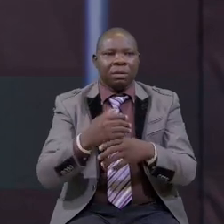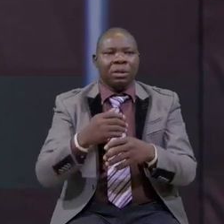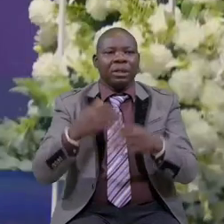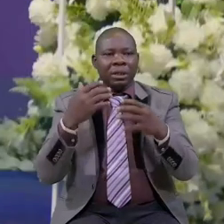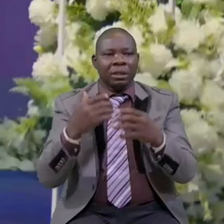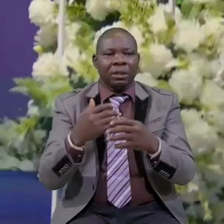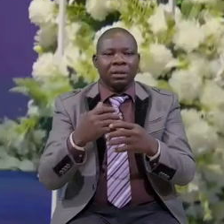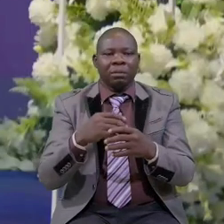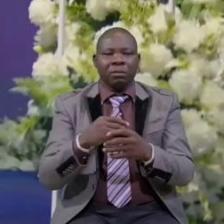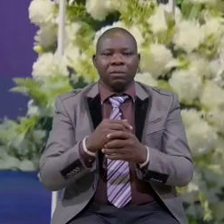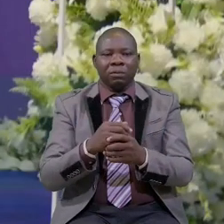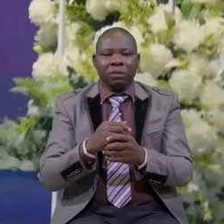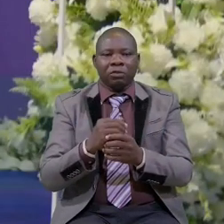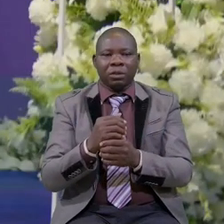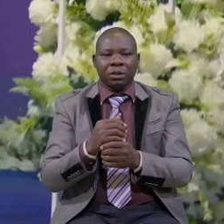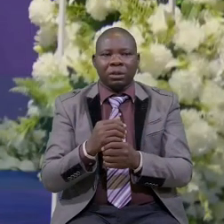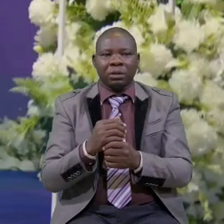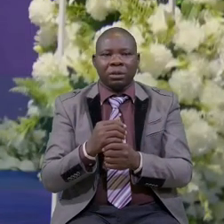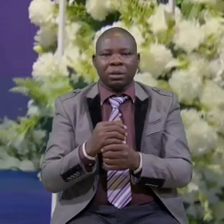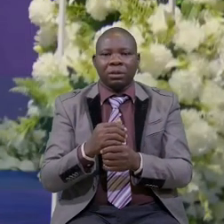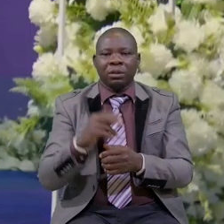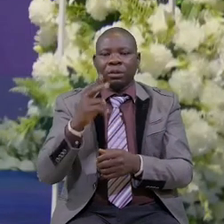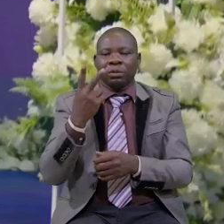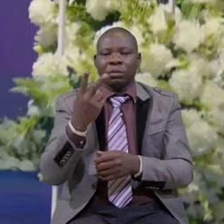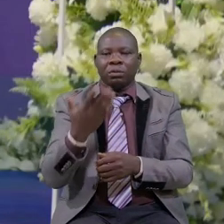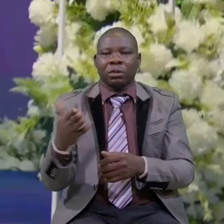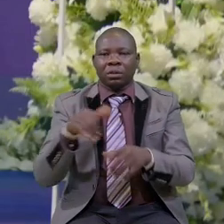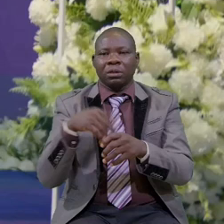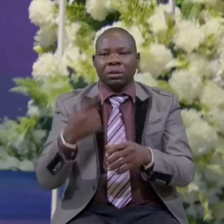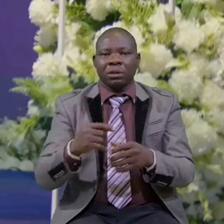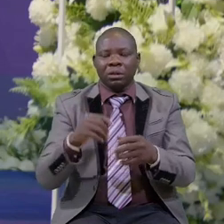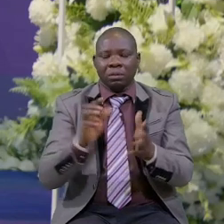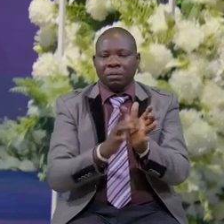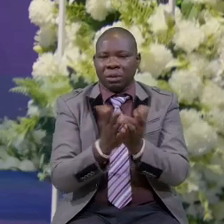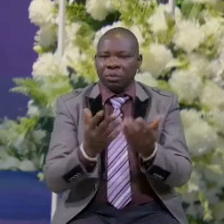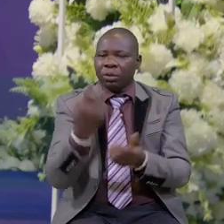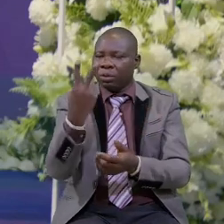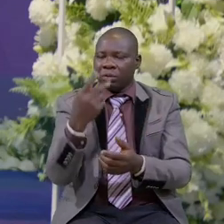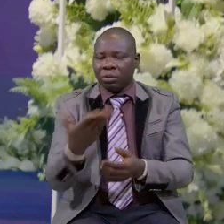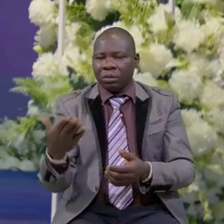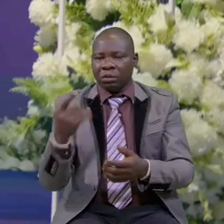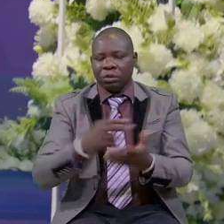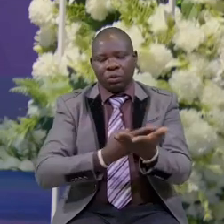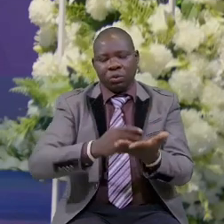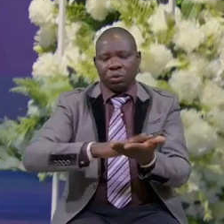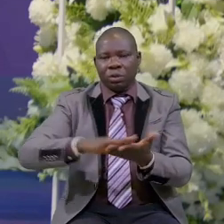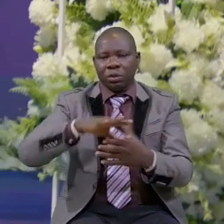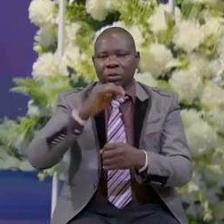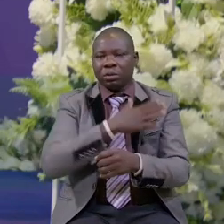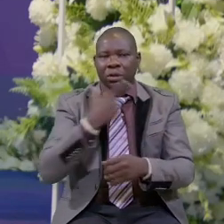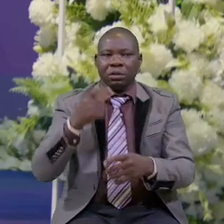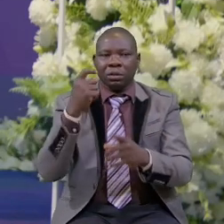Vous voyez dans ce verset-là, deux choses. Le Saint-Esprit et la parole et vont